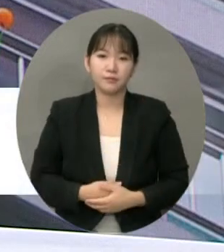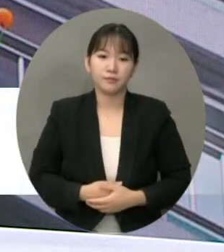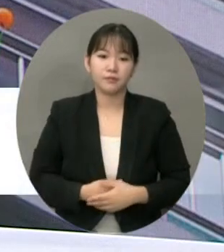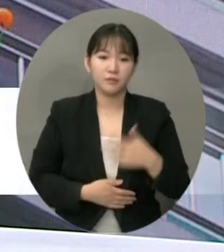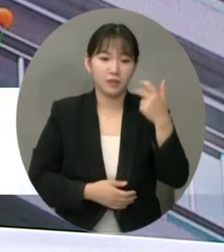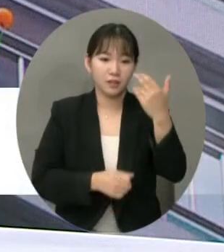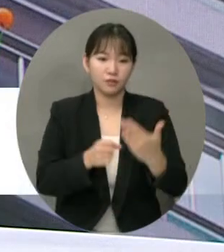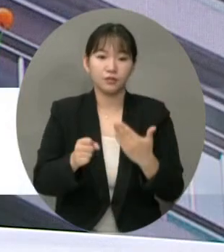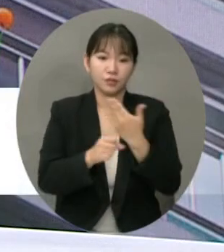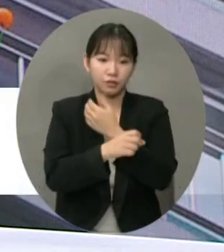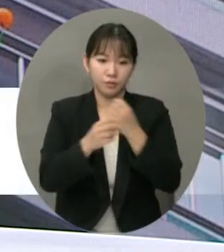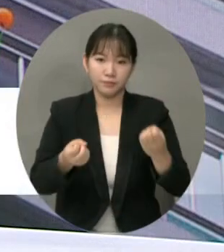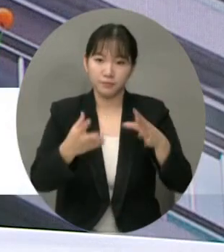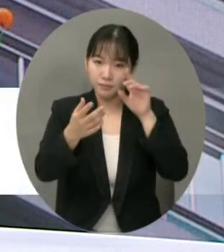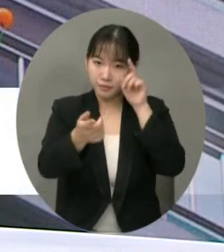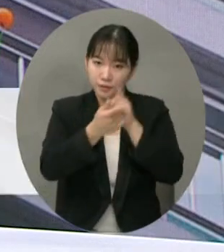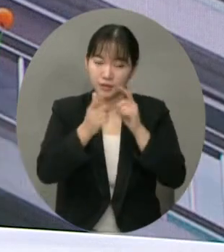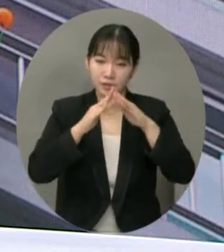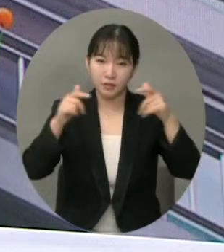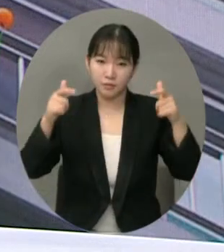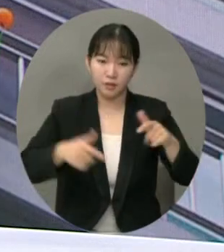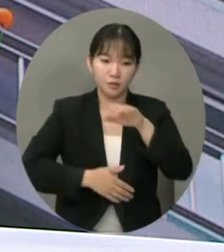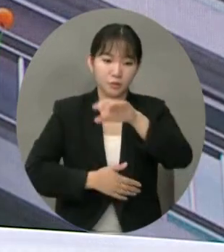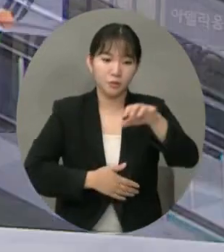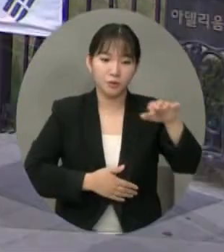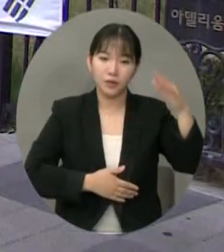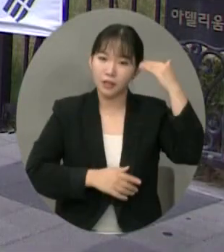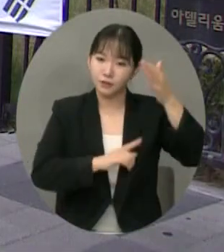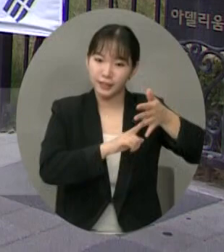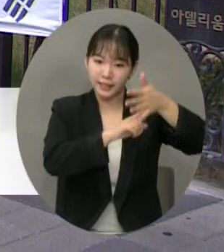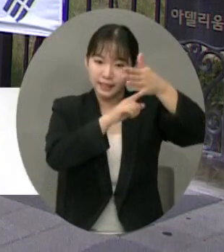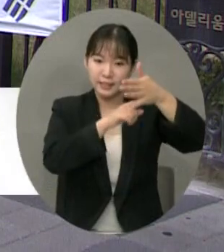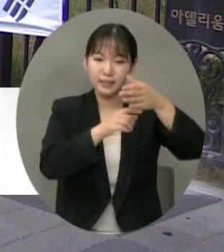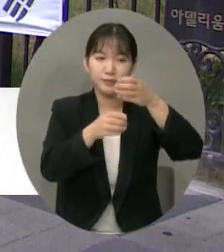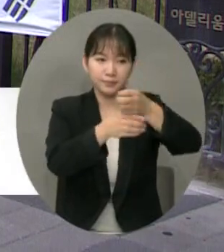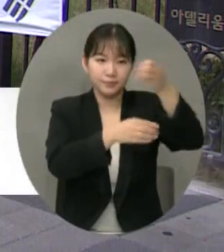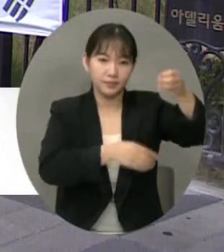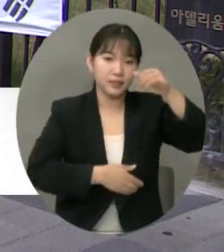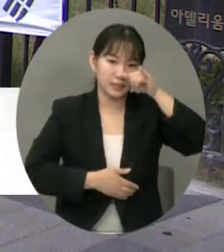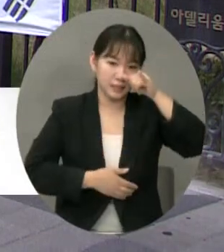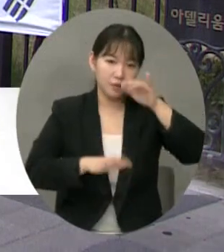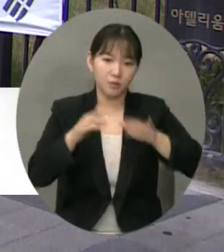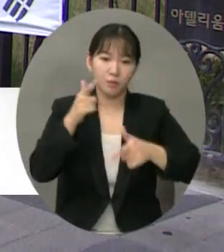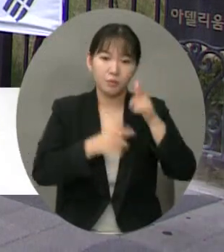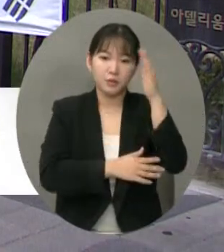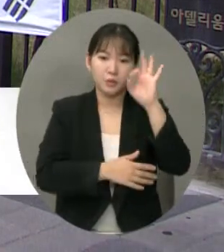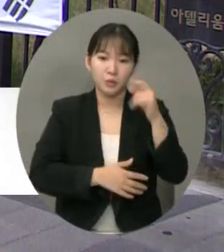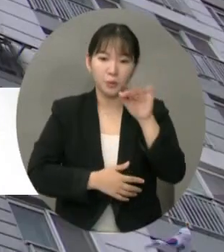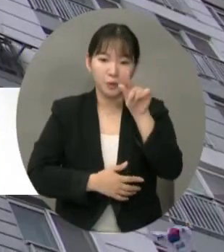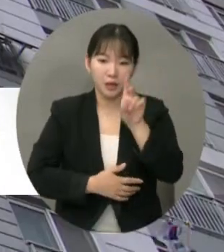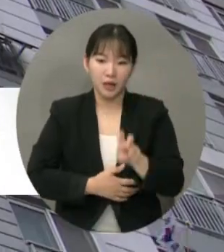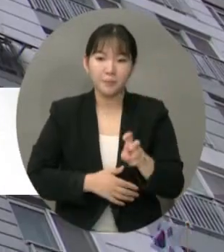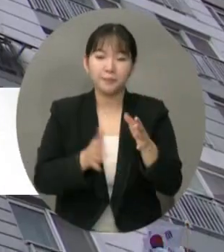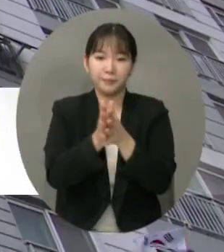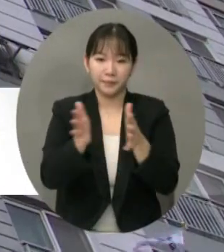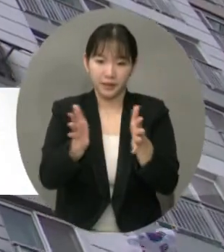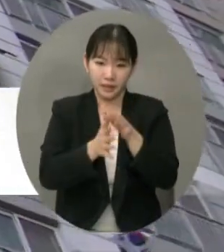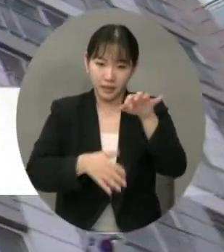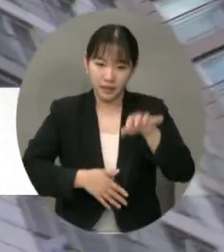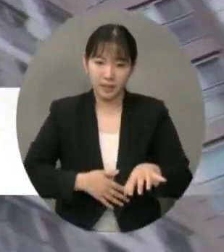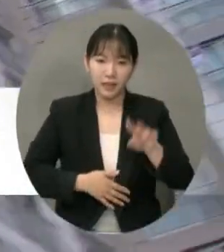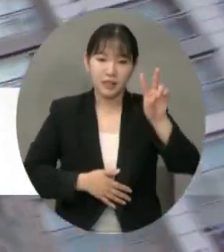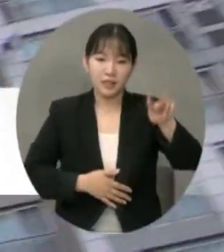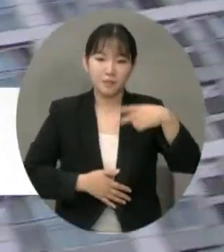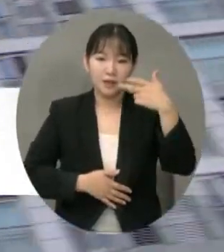제 79주년 광복절을 맞아 전남지역 곳곳에 태극기가 걸렸습니다 오늘 목포시 오감동 한 아파트에서는